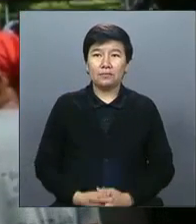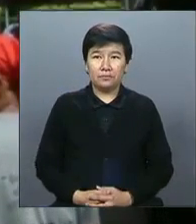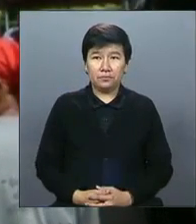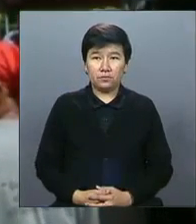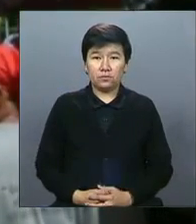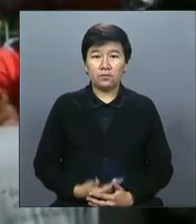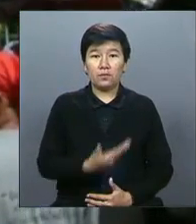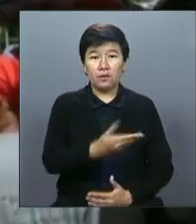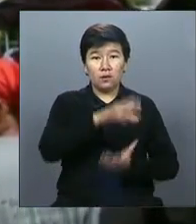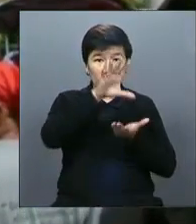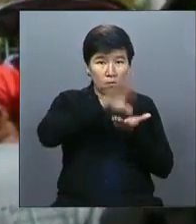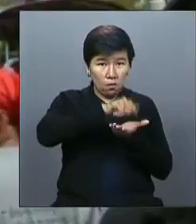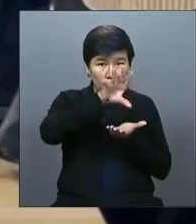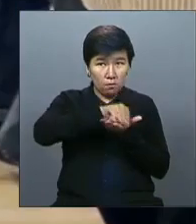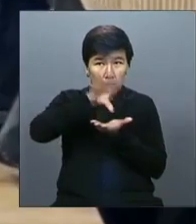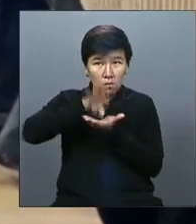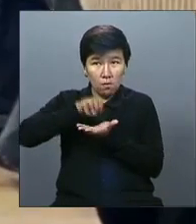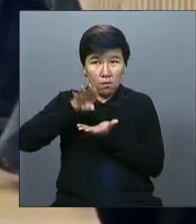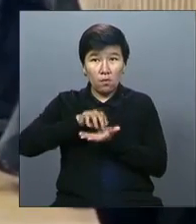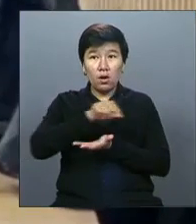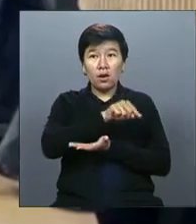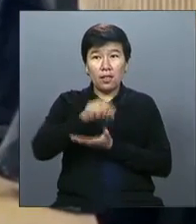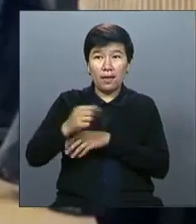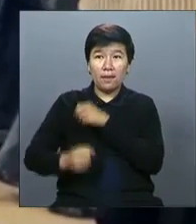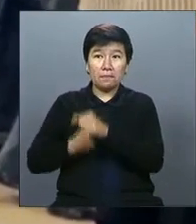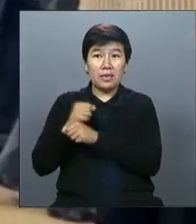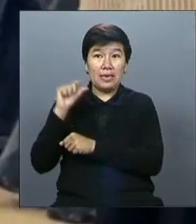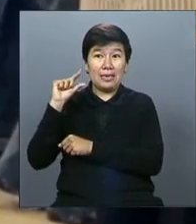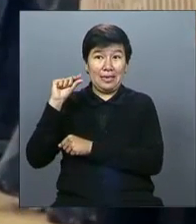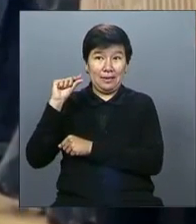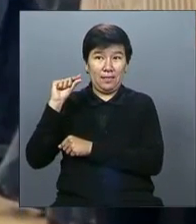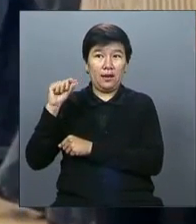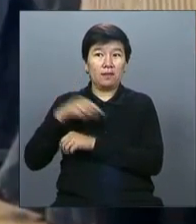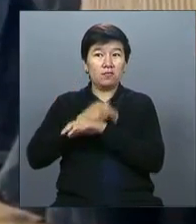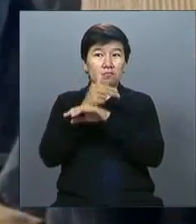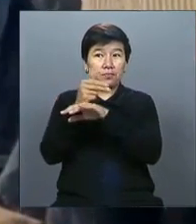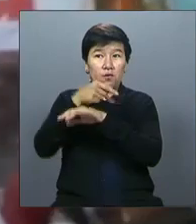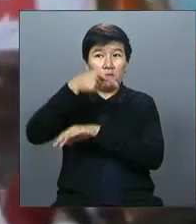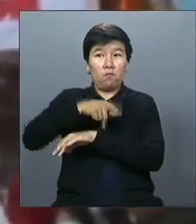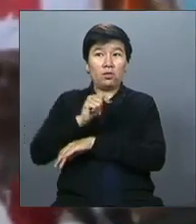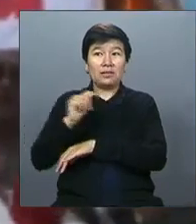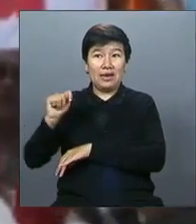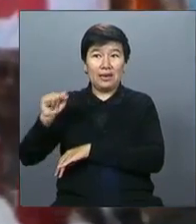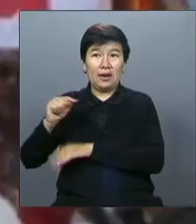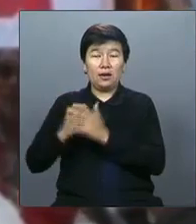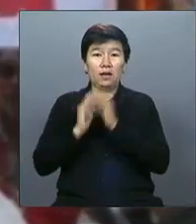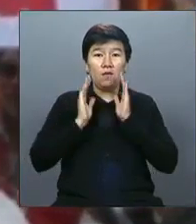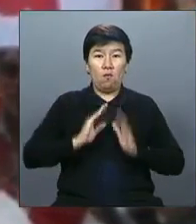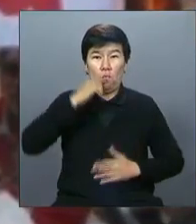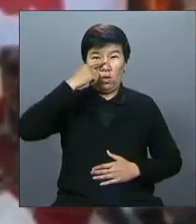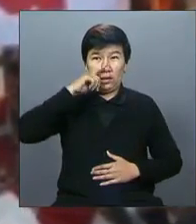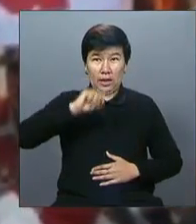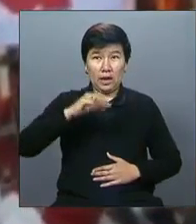เก็บข้อมูลของ Protection International ในรอบ20ปีพบว่าประเทศไทยมีนักปกป้องเพื่อสิทธิมนุษยชน